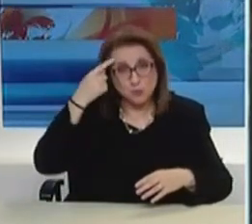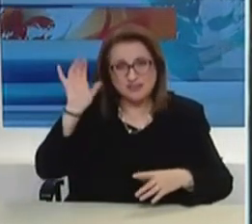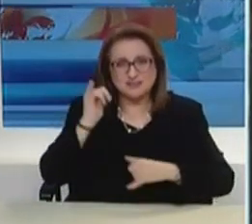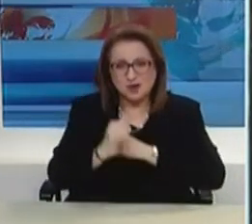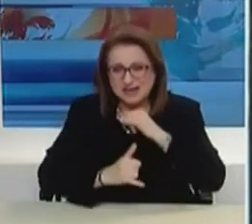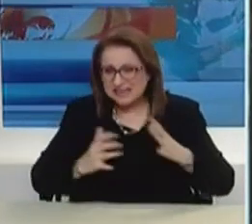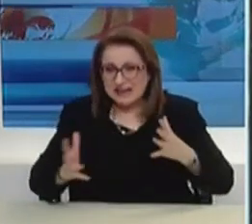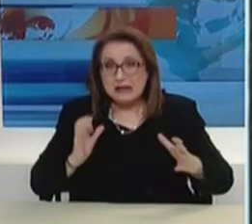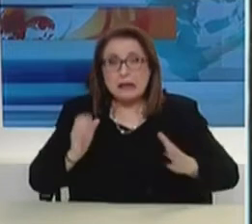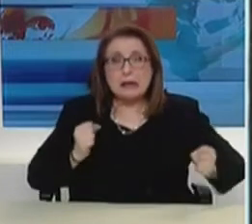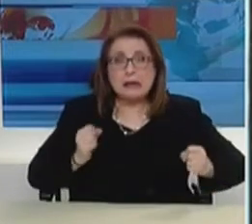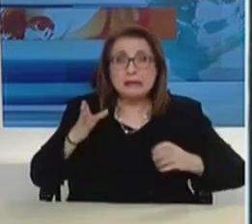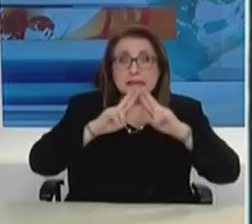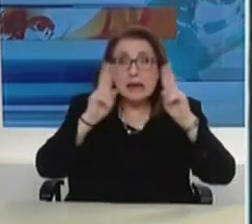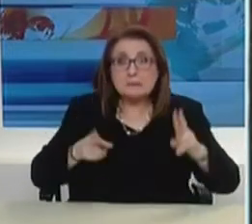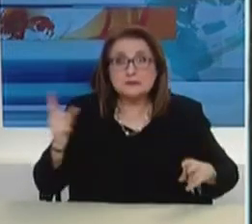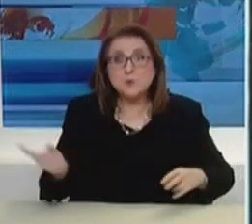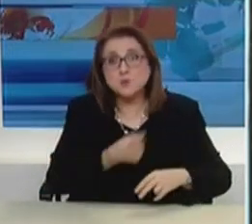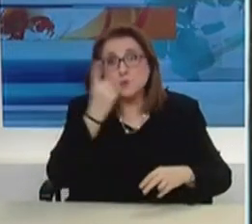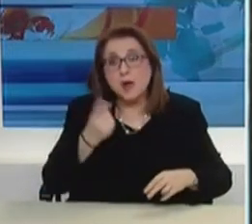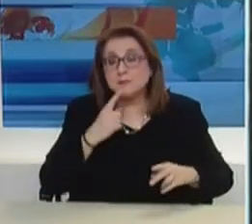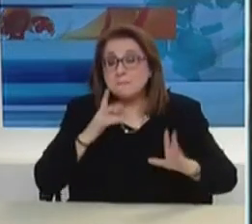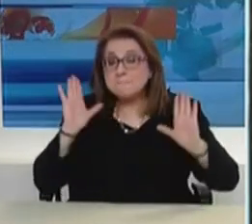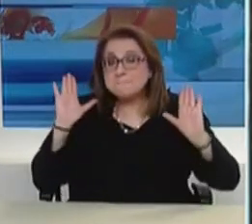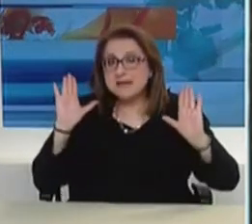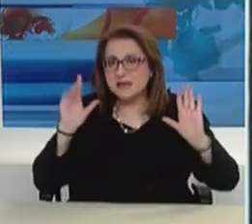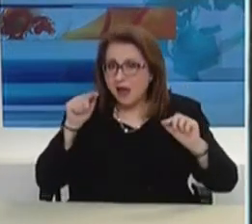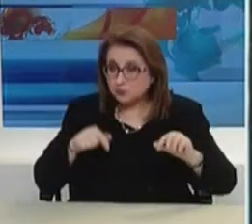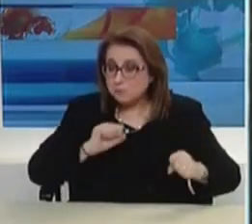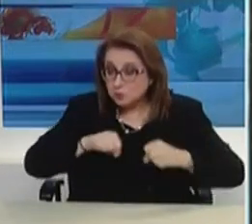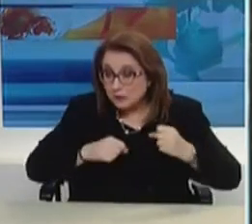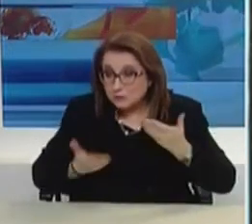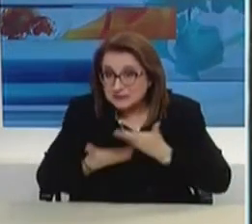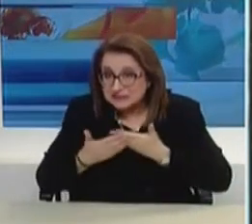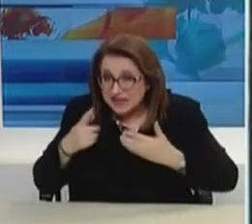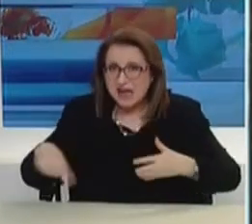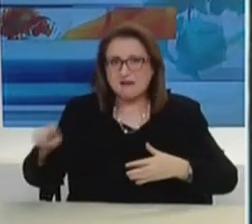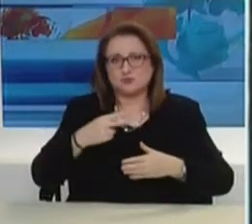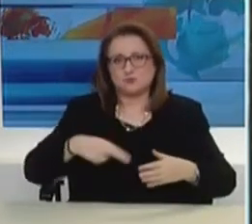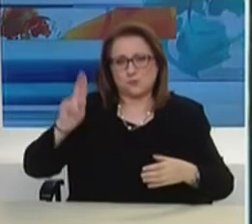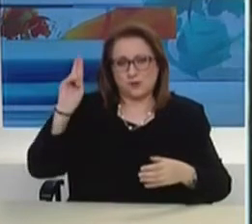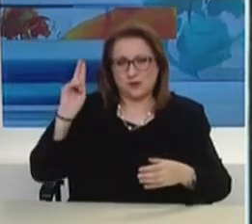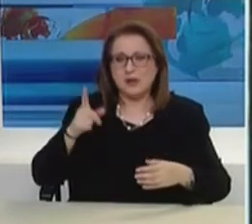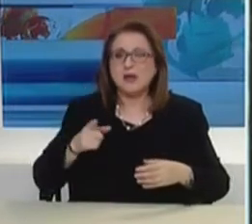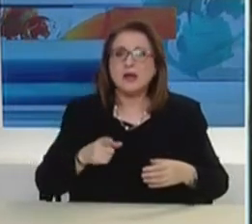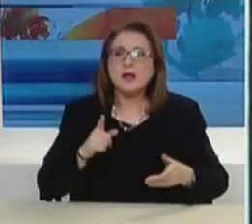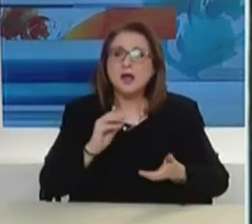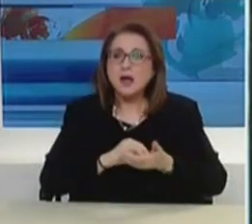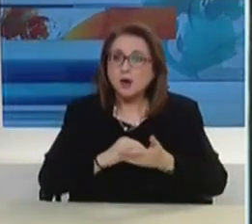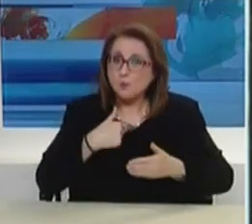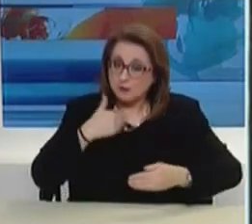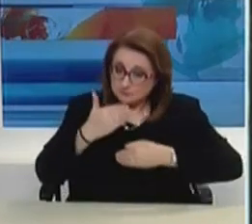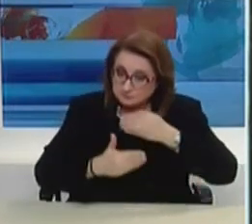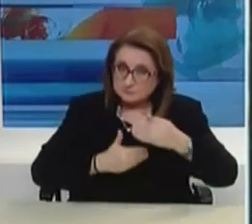τραπεζών. Από την πλευρά μας, προχωράμε διαρκώς στην περαιτέρω απλούστευση των διαδικασιών μας και